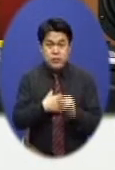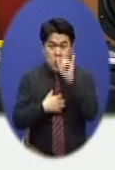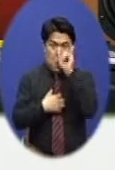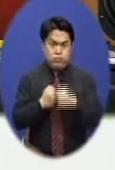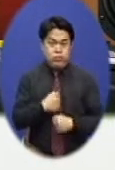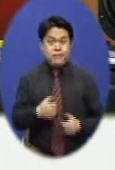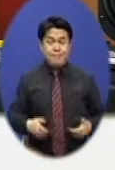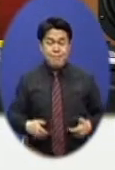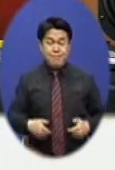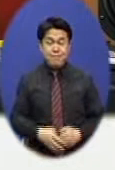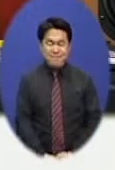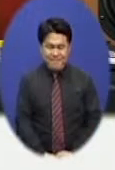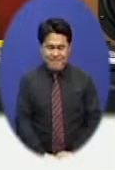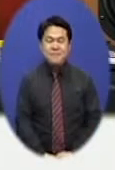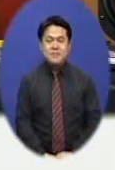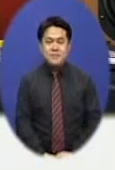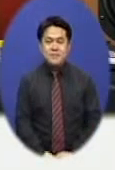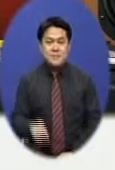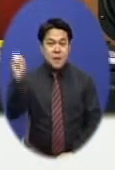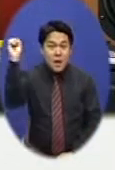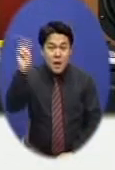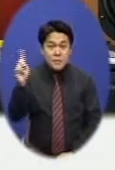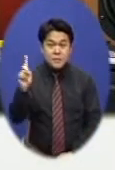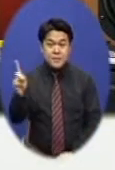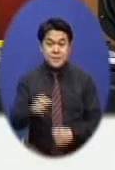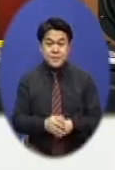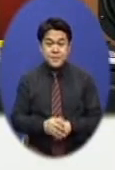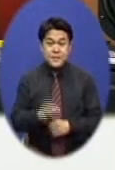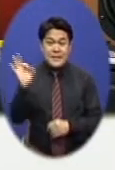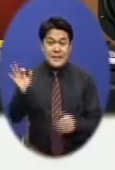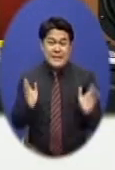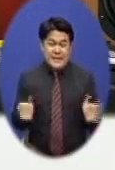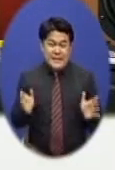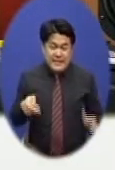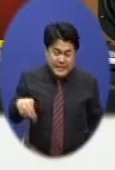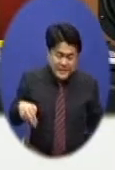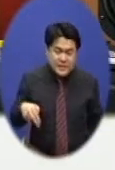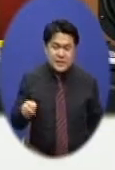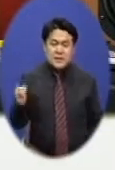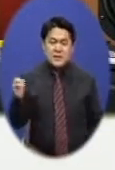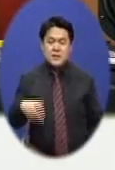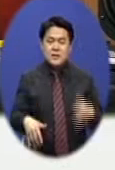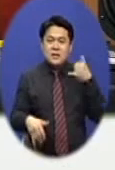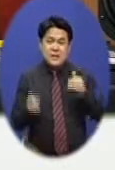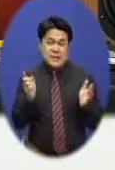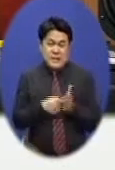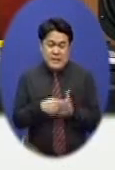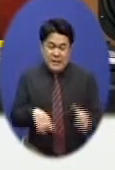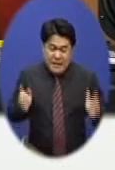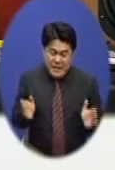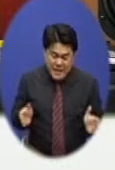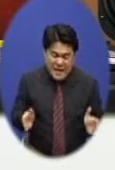이것 조심하셔야 됩니다. 그렇습니다. 네. 갑자기요 네. 화장실을 급하게 가신다거나 전화를 급하게